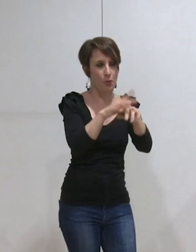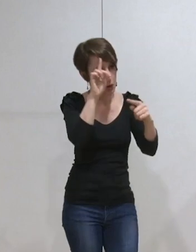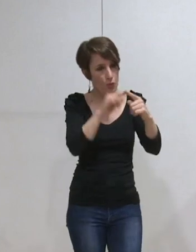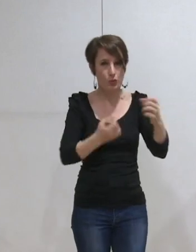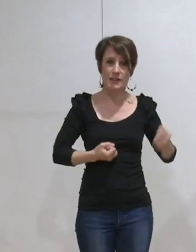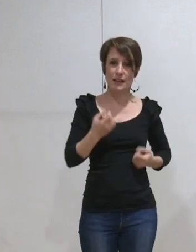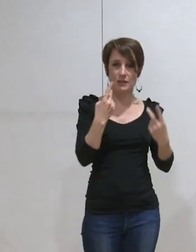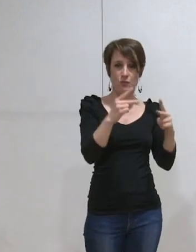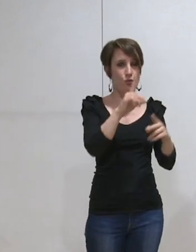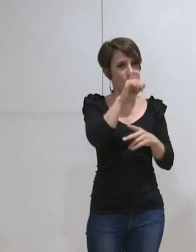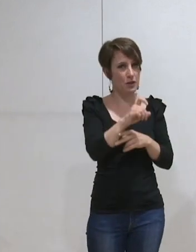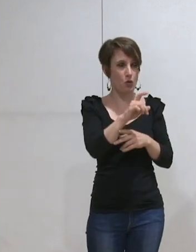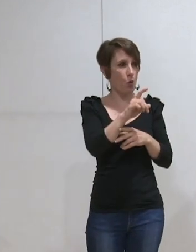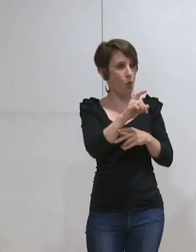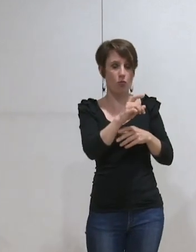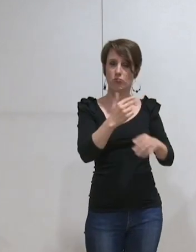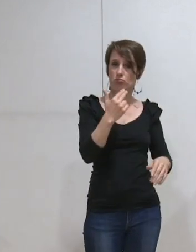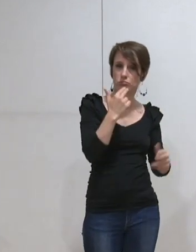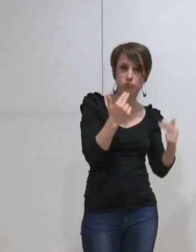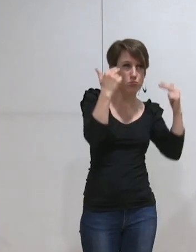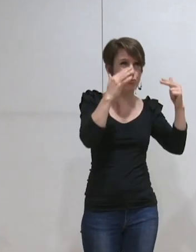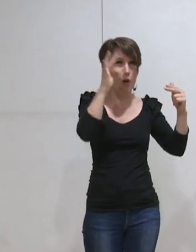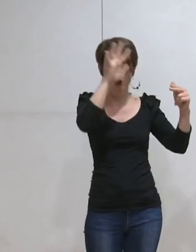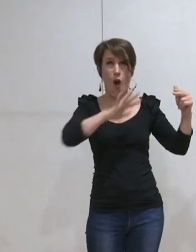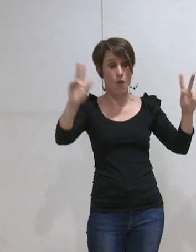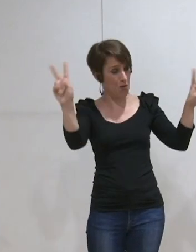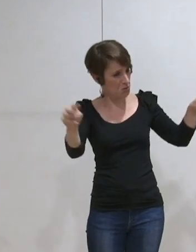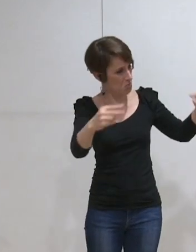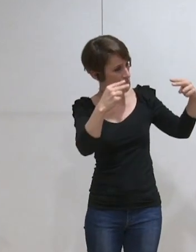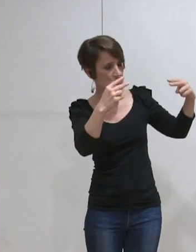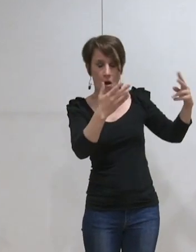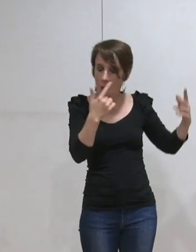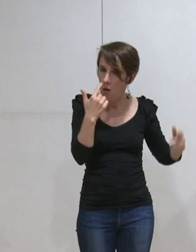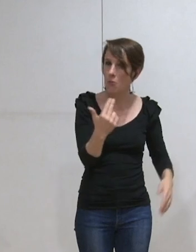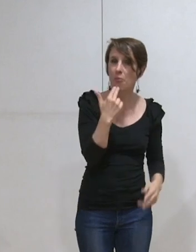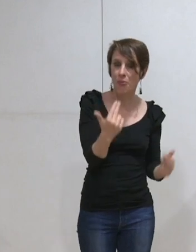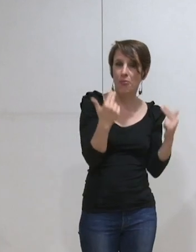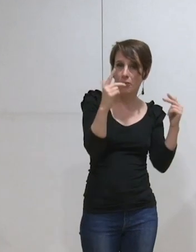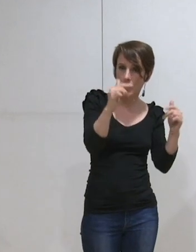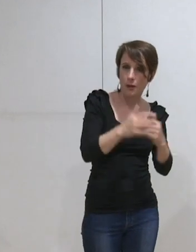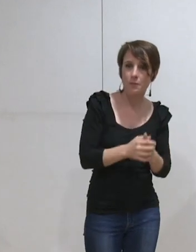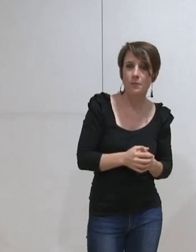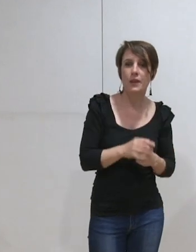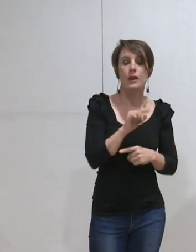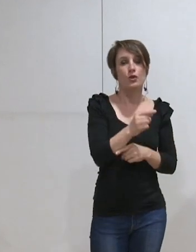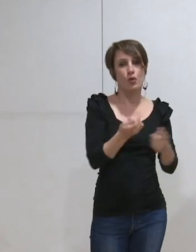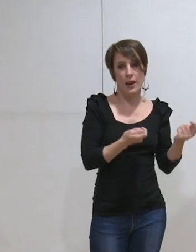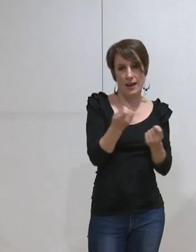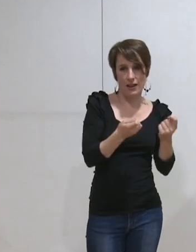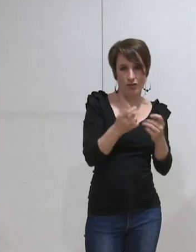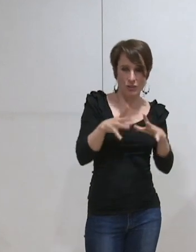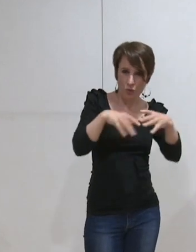l'eau reconnu en France comme exemplaire l'objet social de la SPL haut-grenob s'inscrit intégralement dans le cadre de la compétence